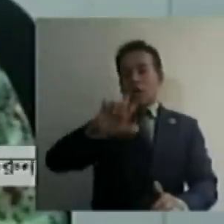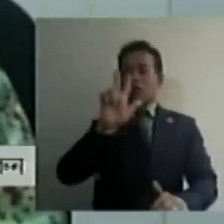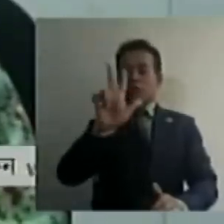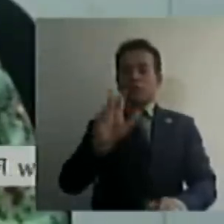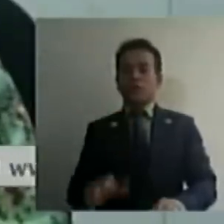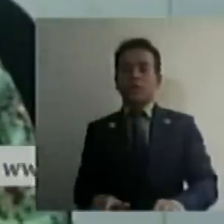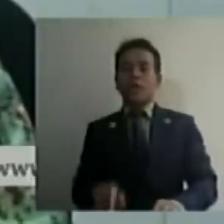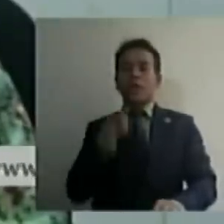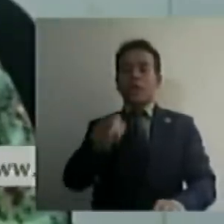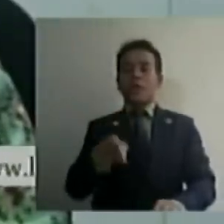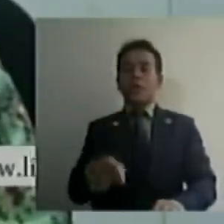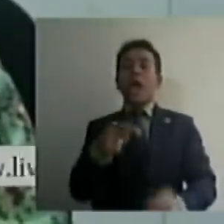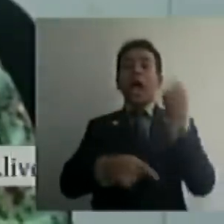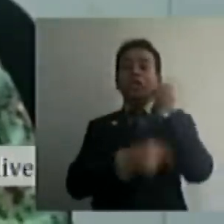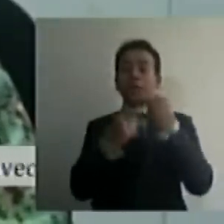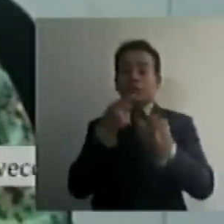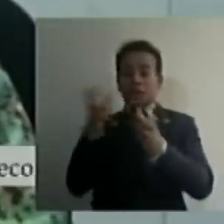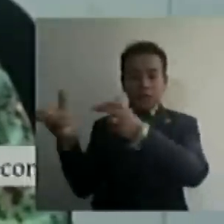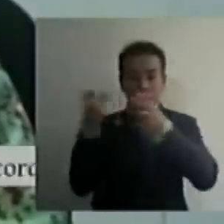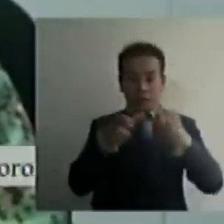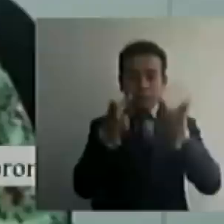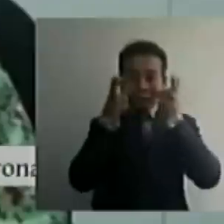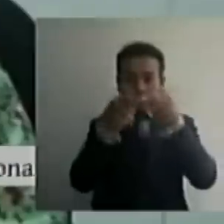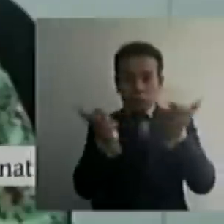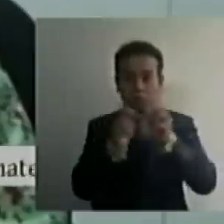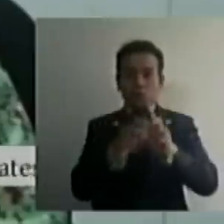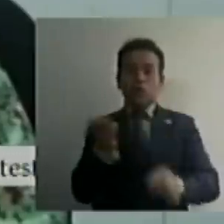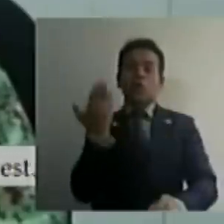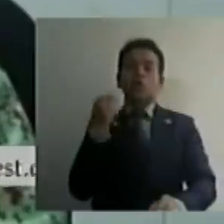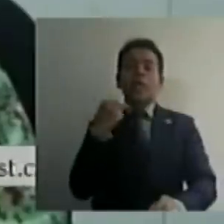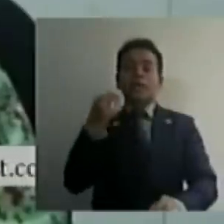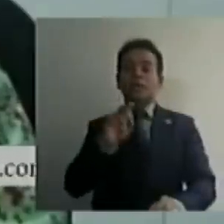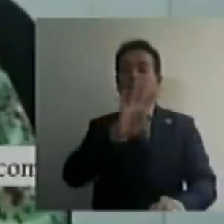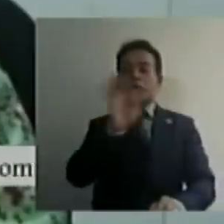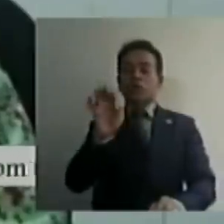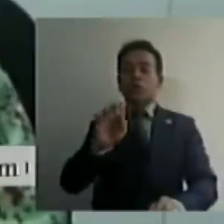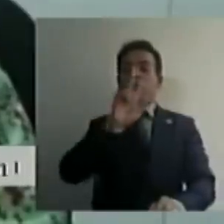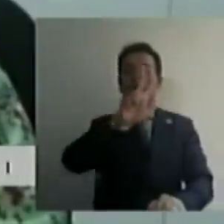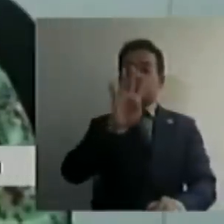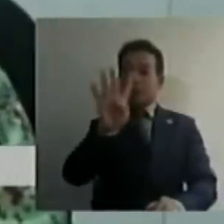ঘন্টায় ৪৮৪ জন, অদ্যাবধি ২১৮৯ জন।